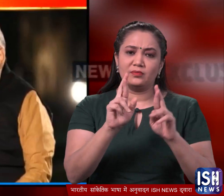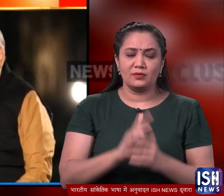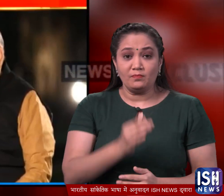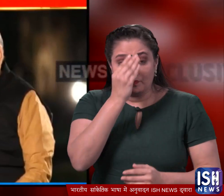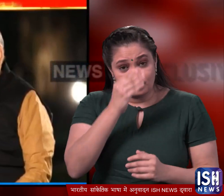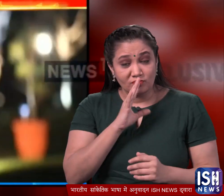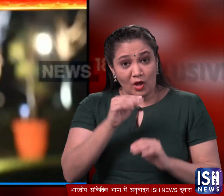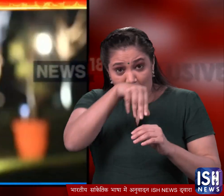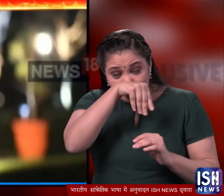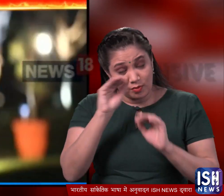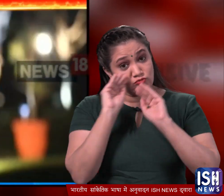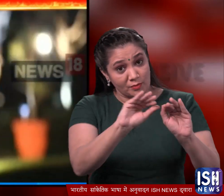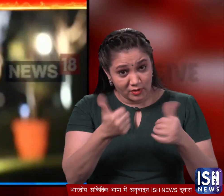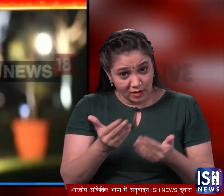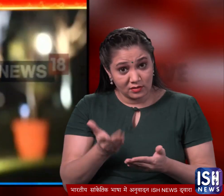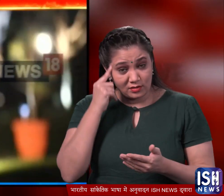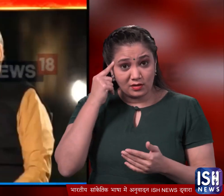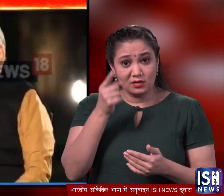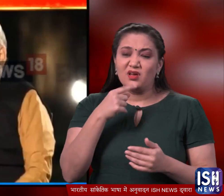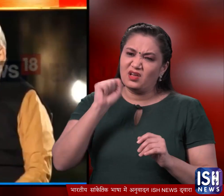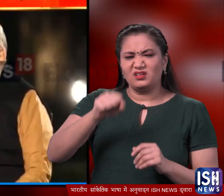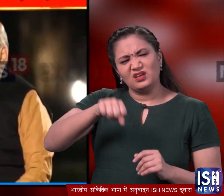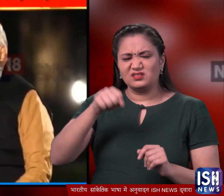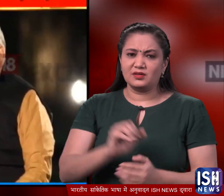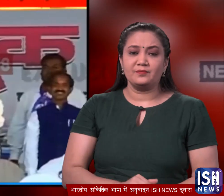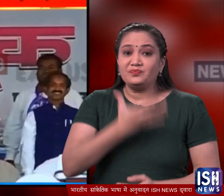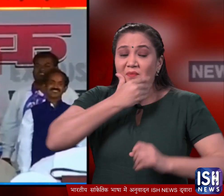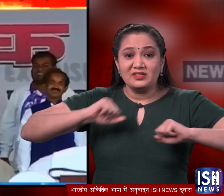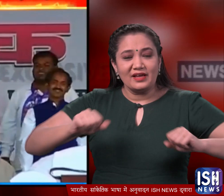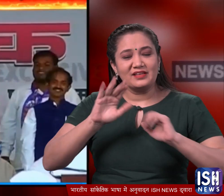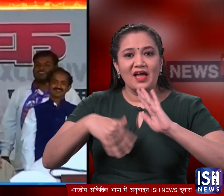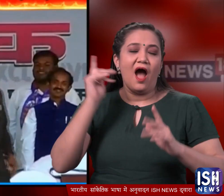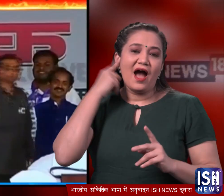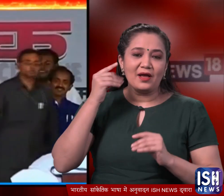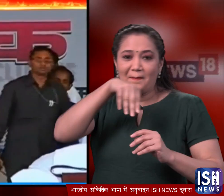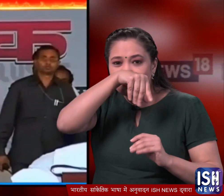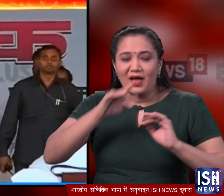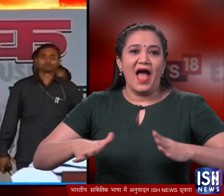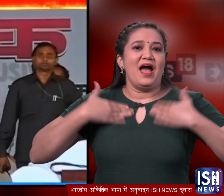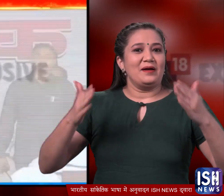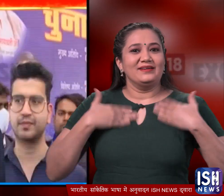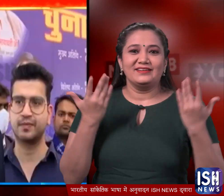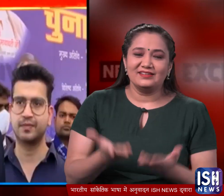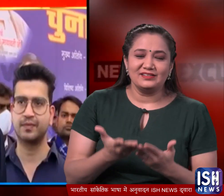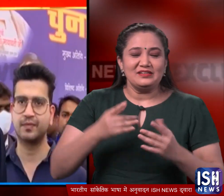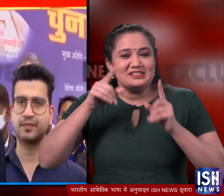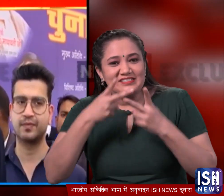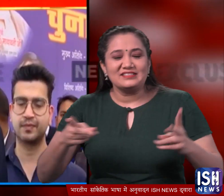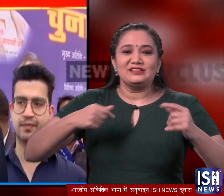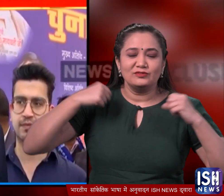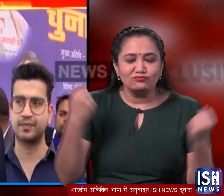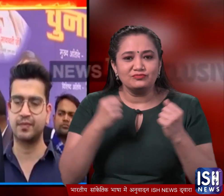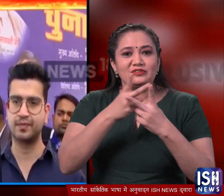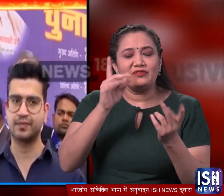में मुसलमान बीएसपी को भी काफी बड़ी मात्रा में वोट देंगे। काफी अमित शाह का ये बयान सुनते ही बीएसपी खुश हो गई। इस बयान से